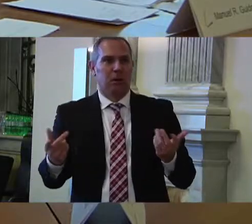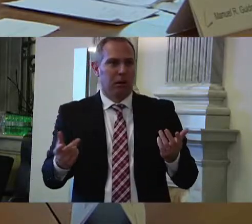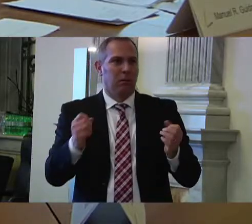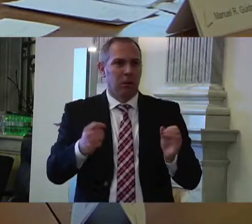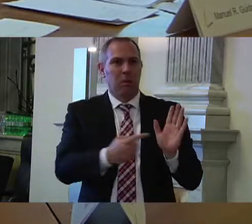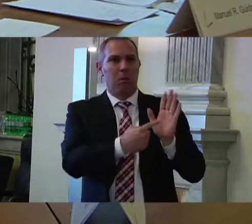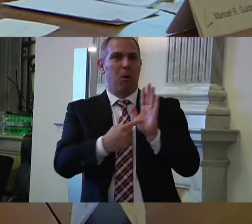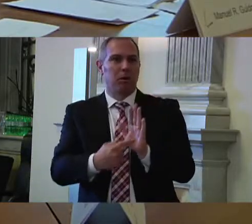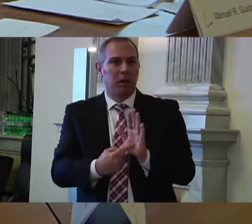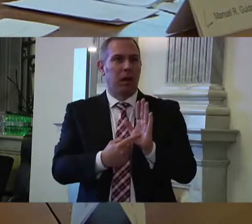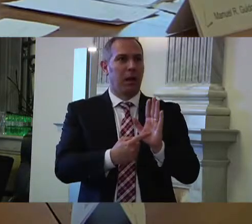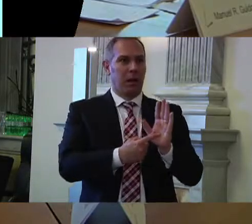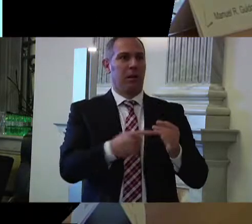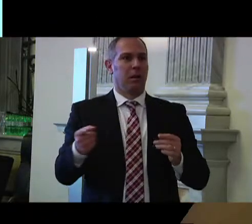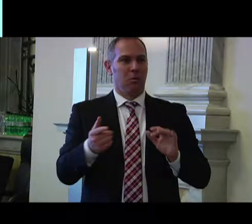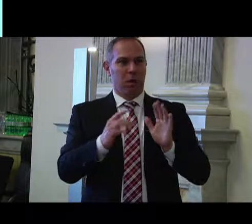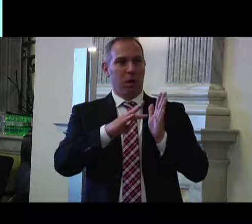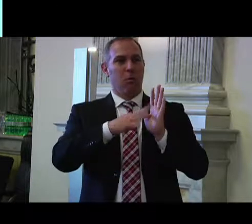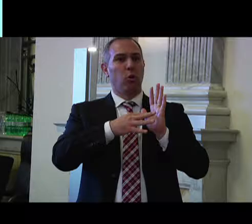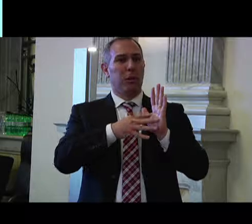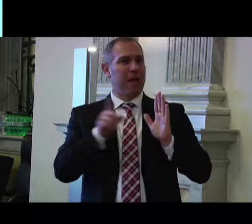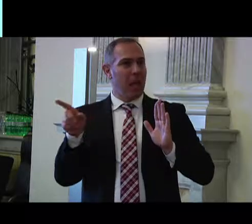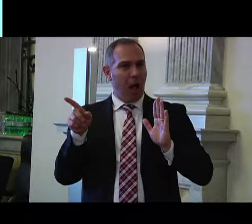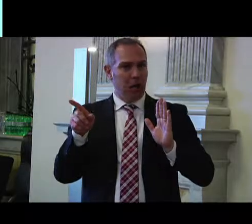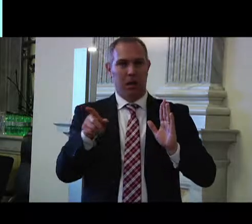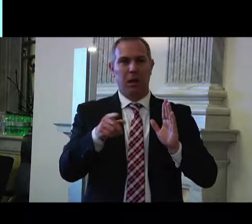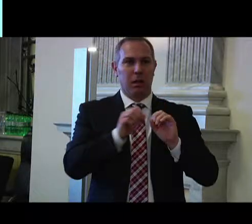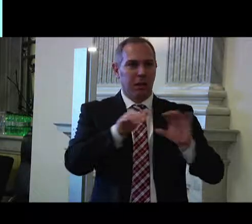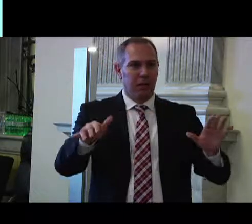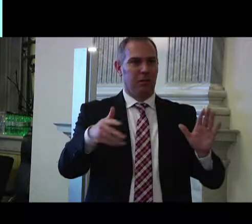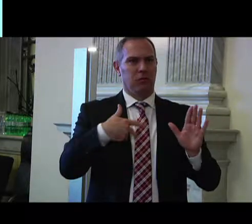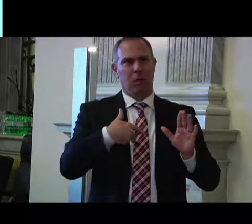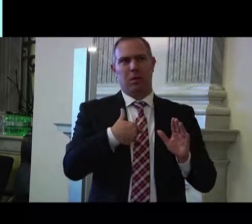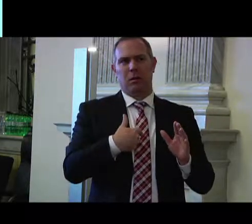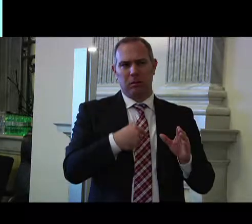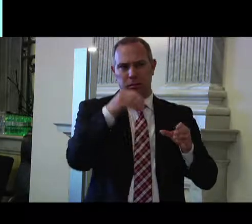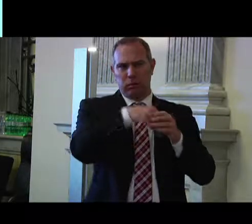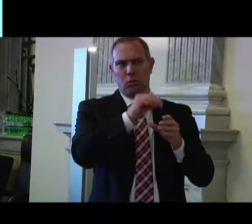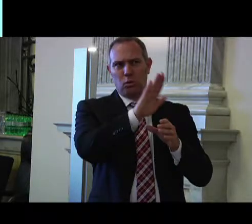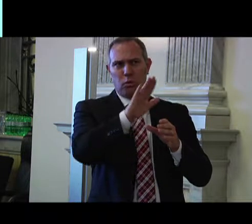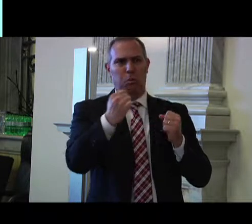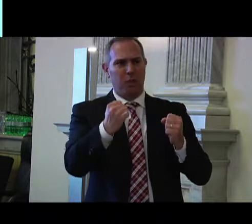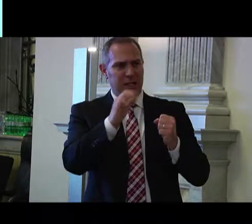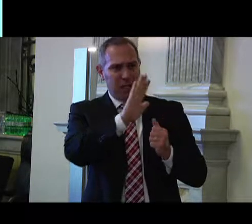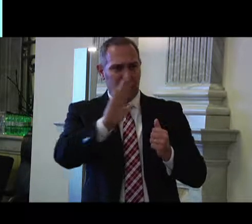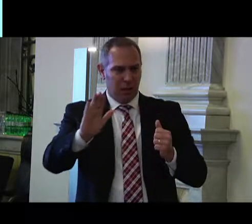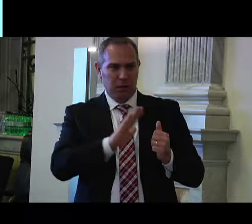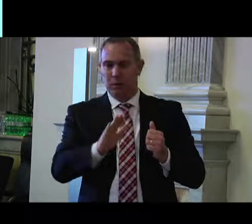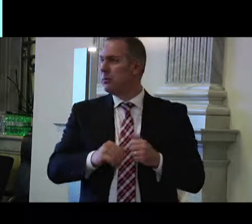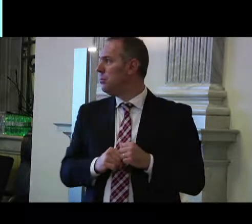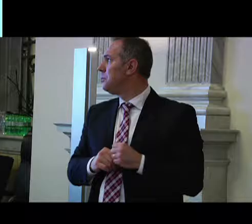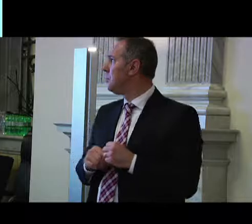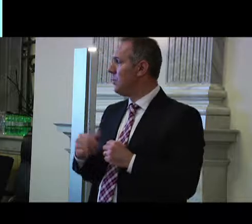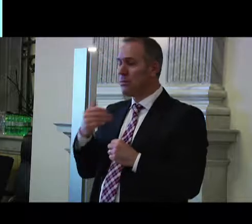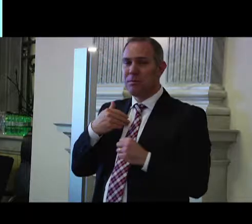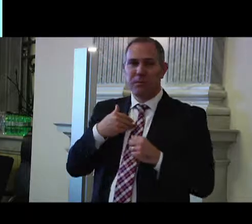potenzialità della multimedialità. E quindi il primo video, che è quello che riguarda il turismo per tutti in generale, è un'infografica animata,